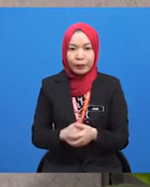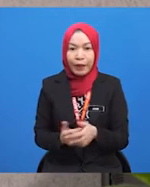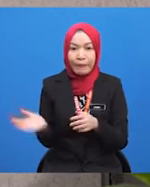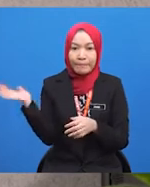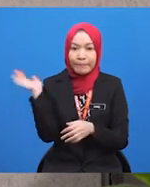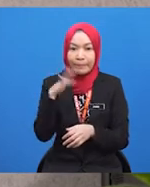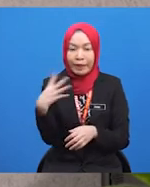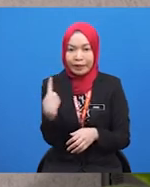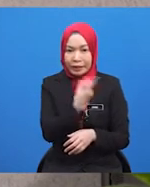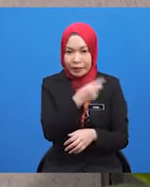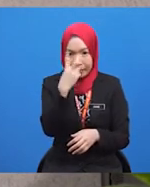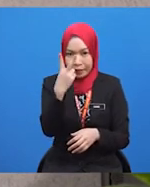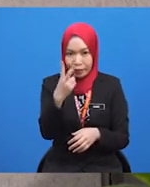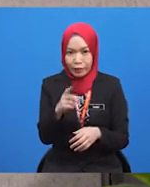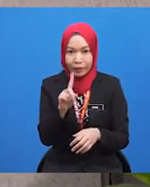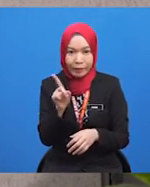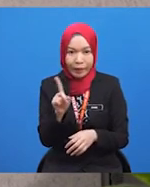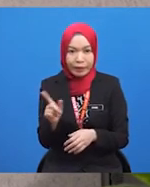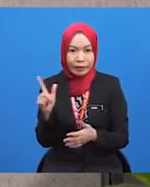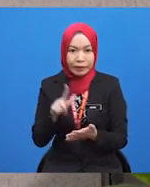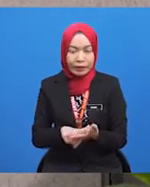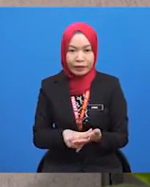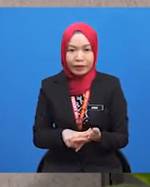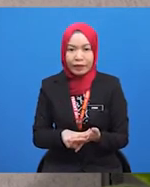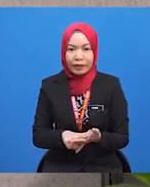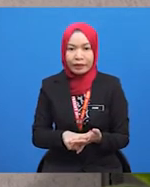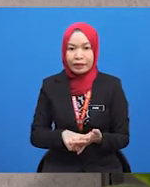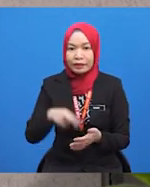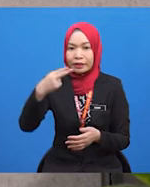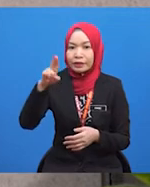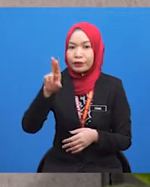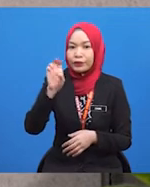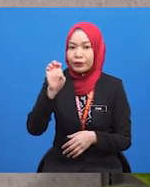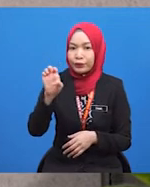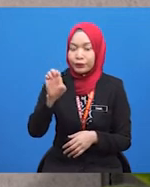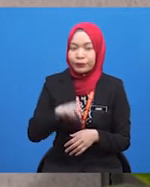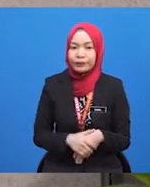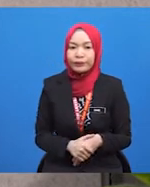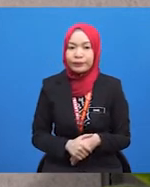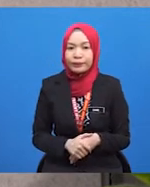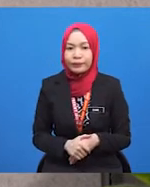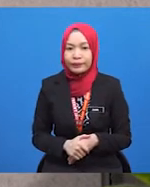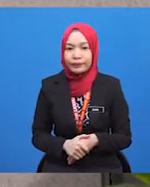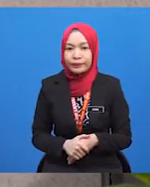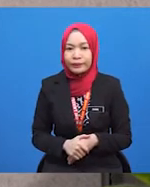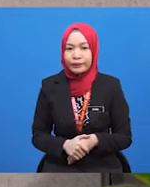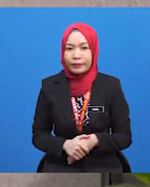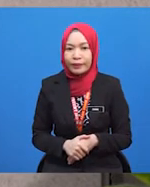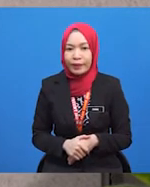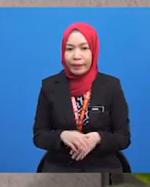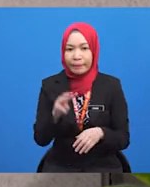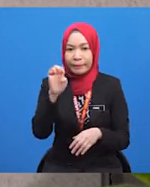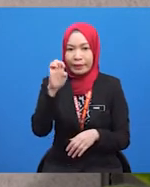Mari kita lihat di mana letaknya menu hue, saturation dan lightness. Menu